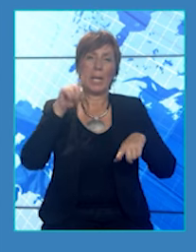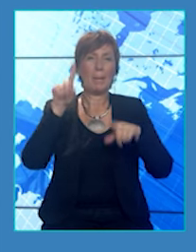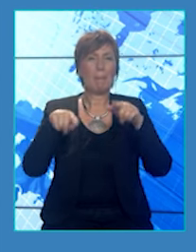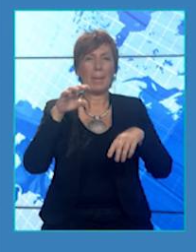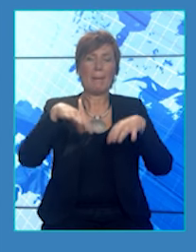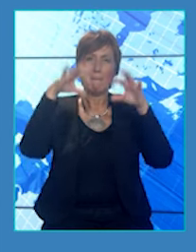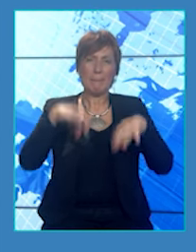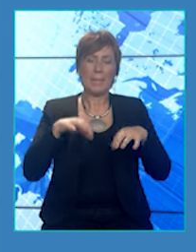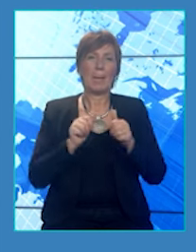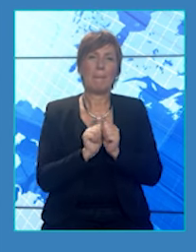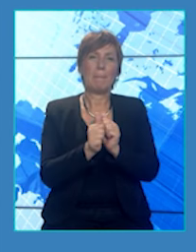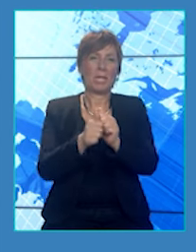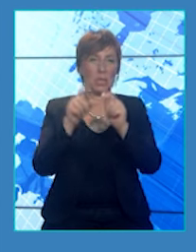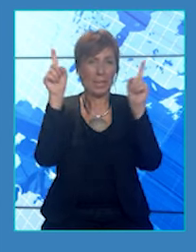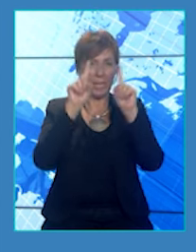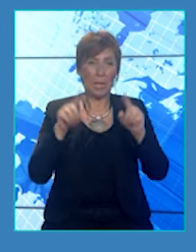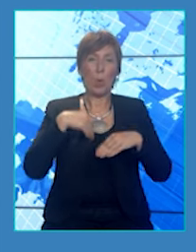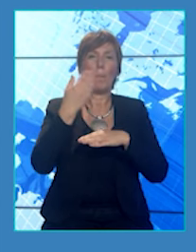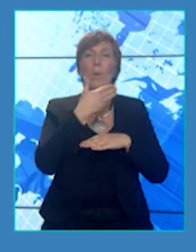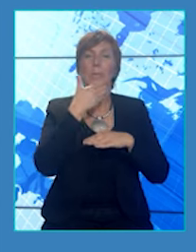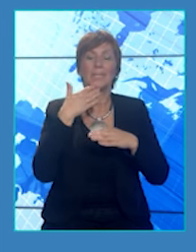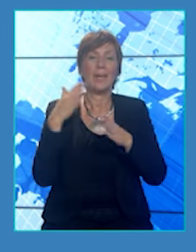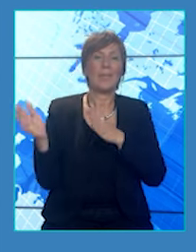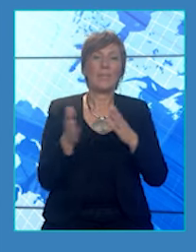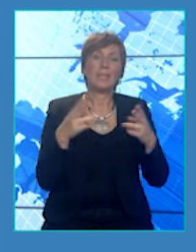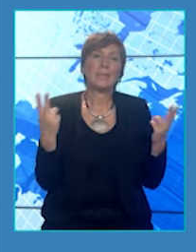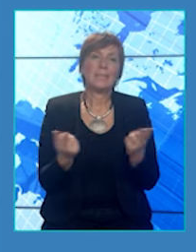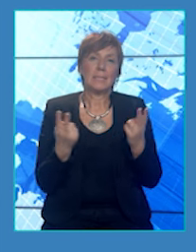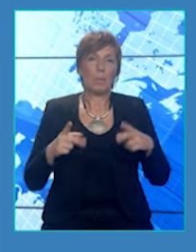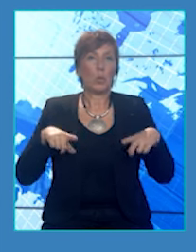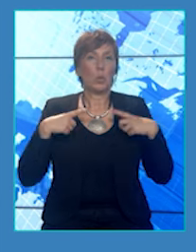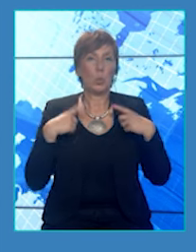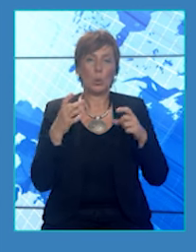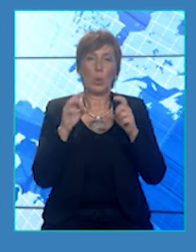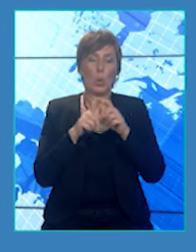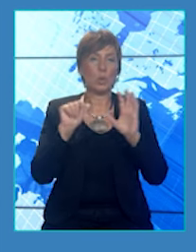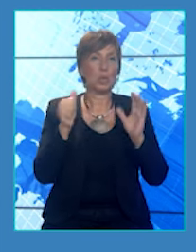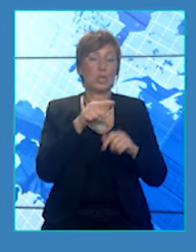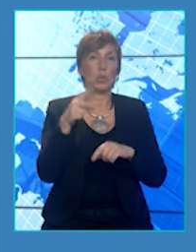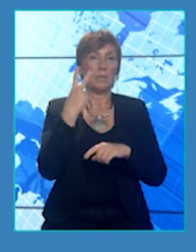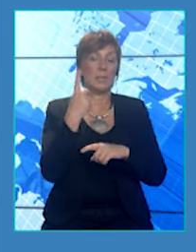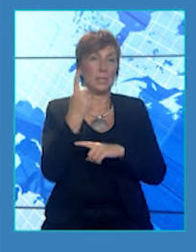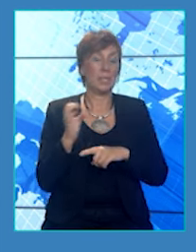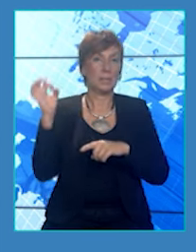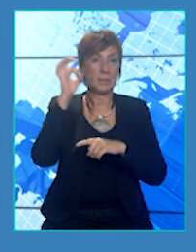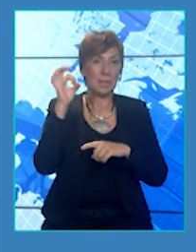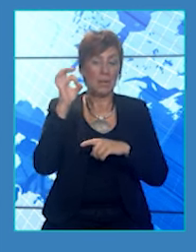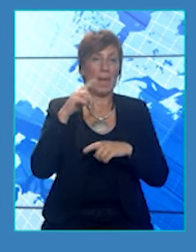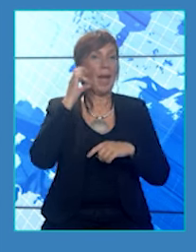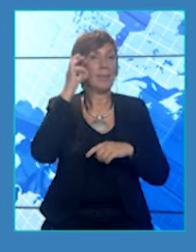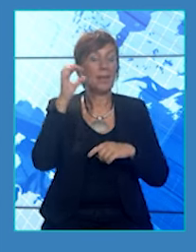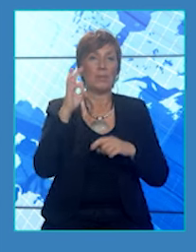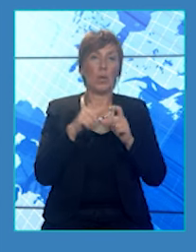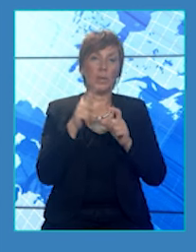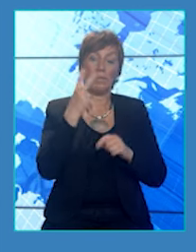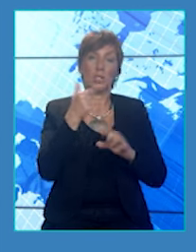pljuskovima, praćenim grmljavinom. U poslijepodnevnim satima vjetar će oslabiti. Jutarnja temperatura zraka od 16 do 21, a